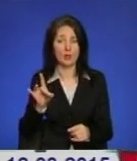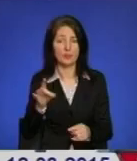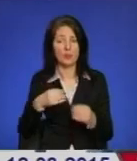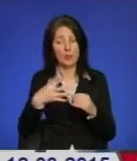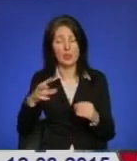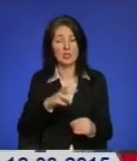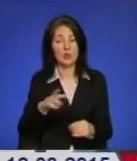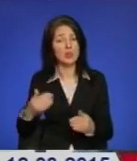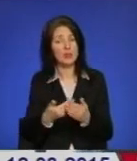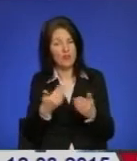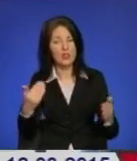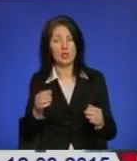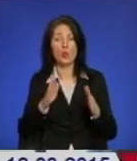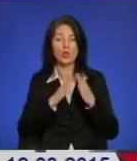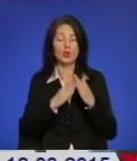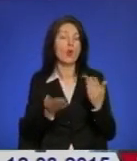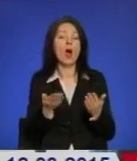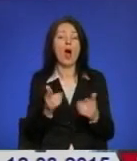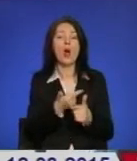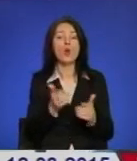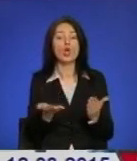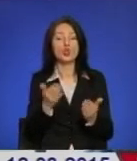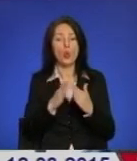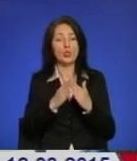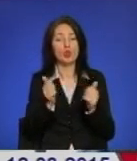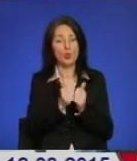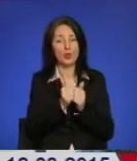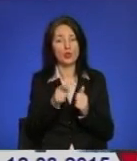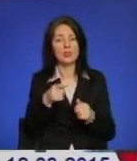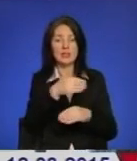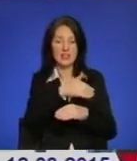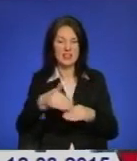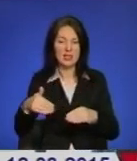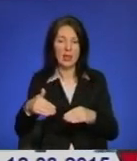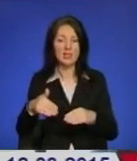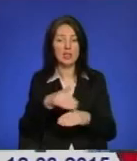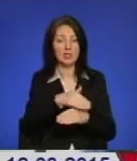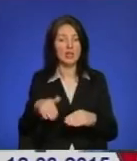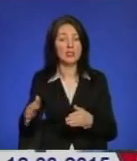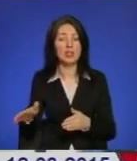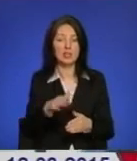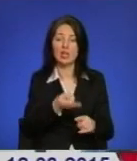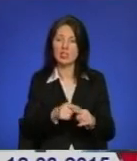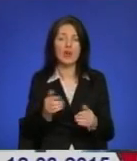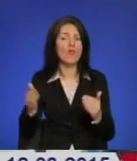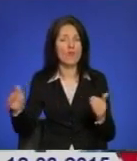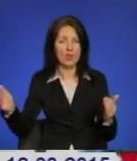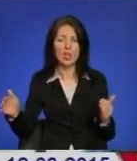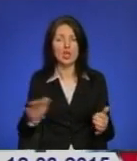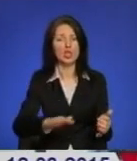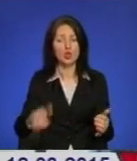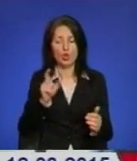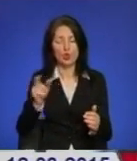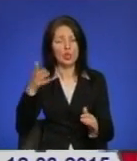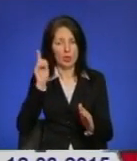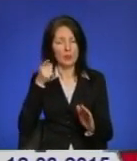15 метрів від будинку, або якщо будинок поруч, то середня лінія. Тобто це досить велика територія. І люди повинні розуміти, що